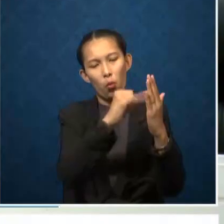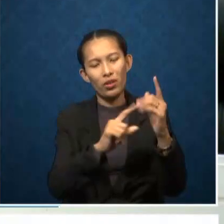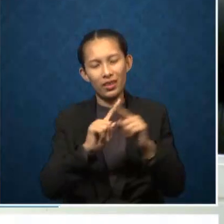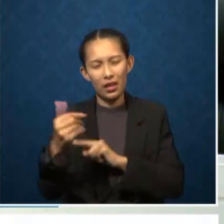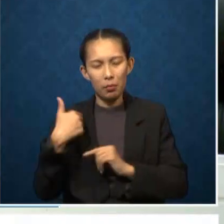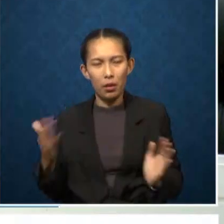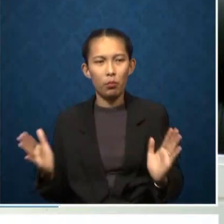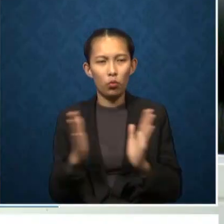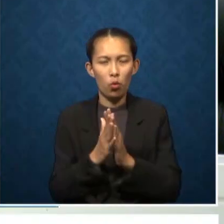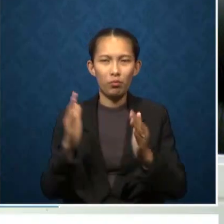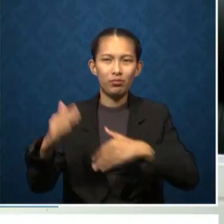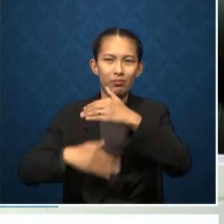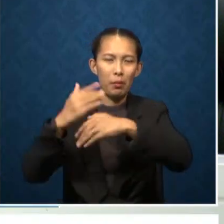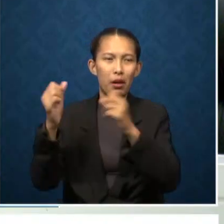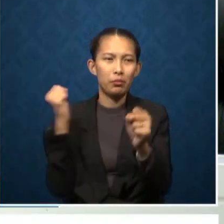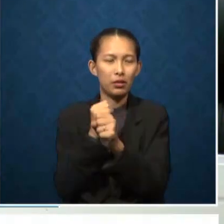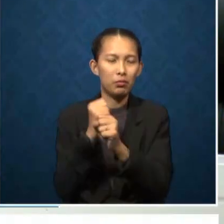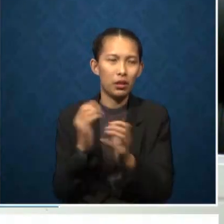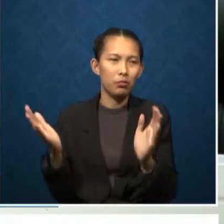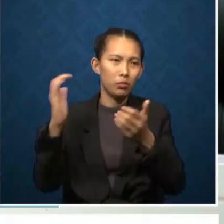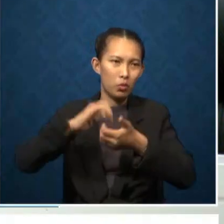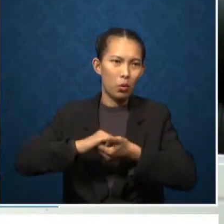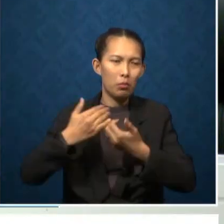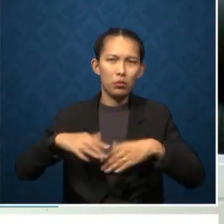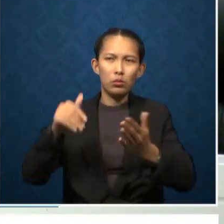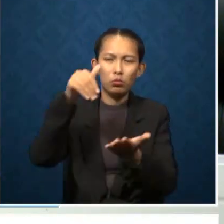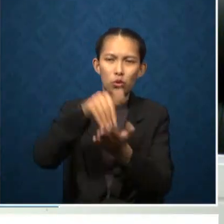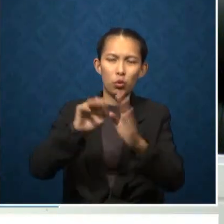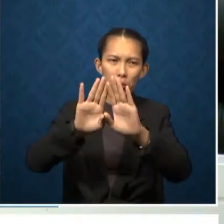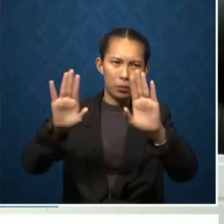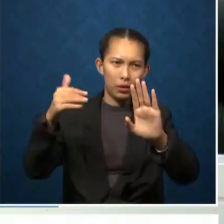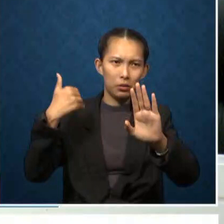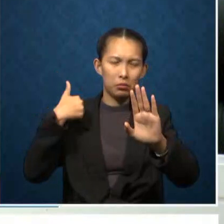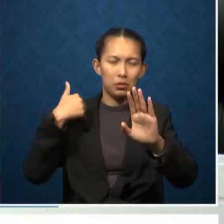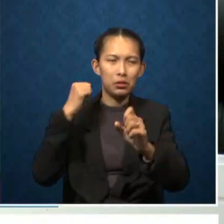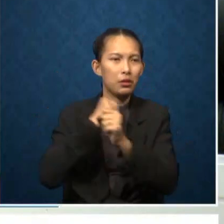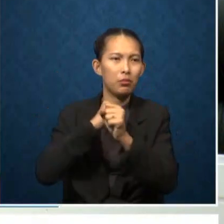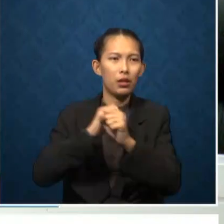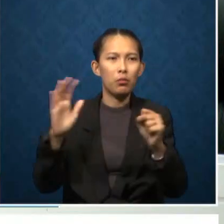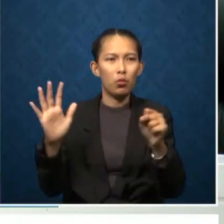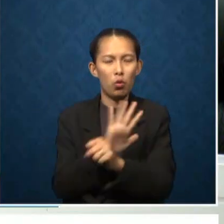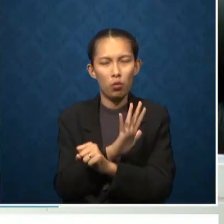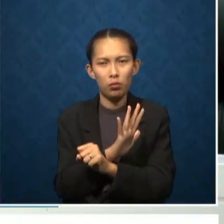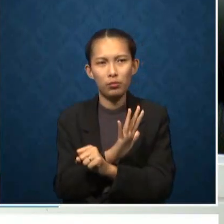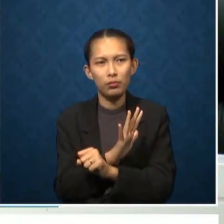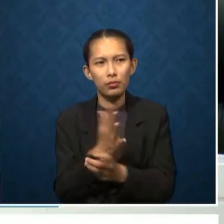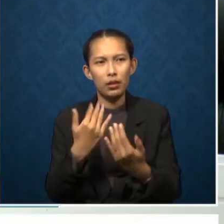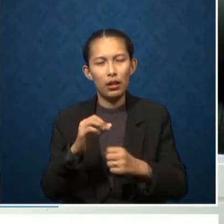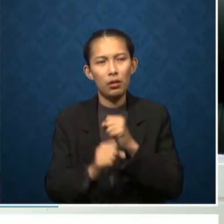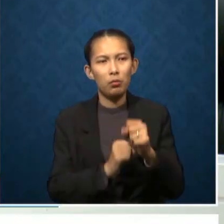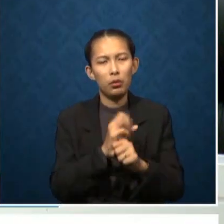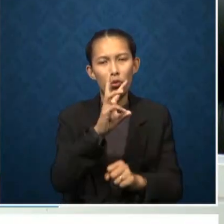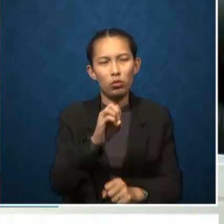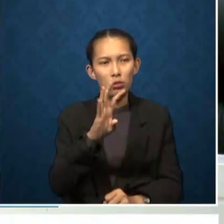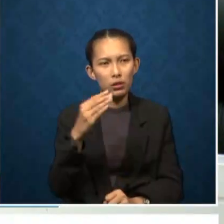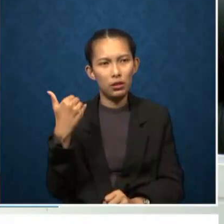ขับเคลื่อนเรื่องนี้นะคะเรารวมมีศูนย์กลางข้อมูลเปิดภาครัฐที่ data.go.th นะคะซึ่งในปี64นั้นเราก็มี